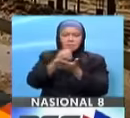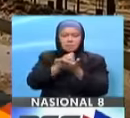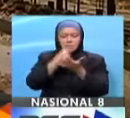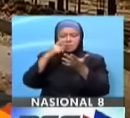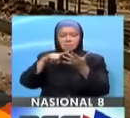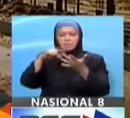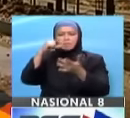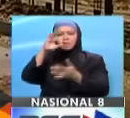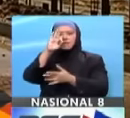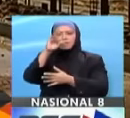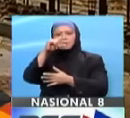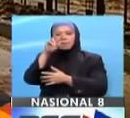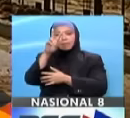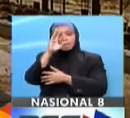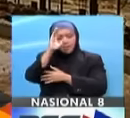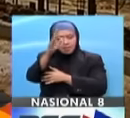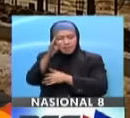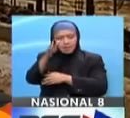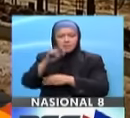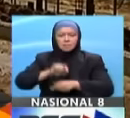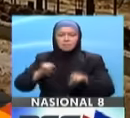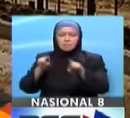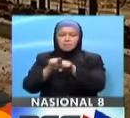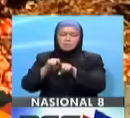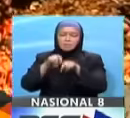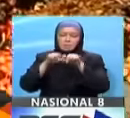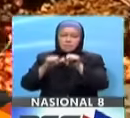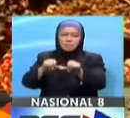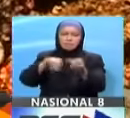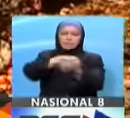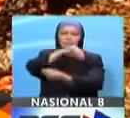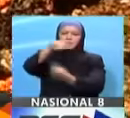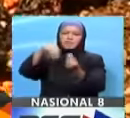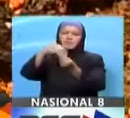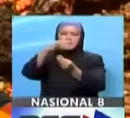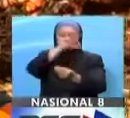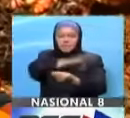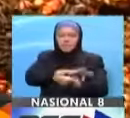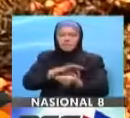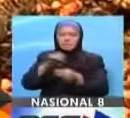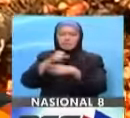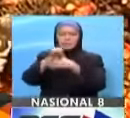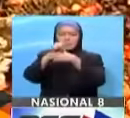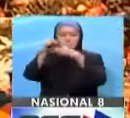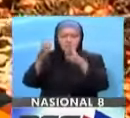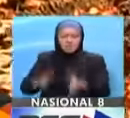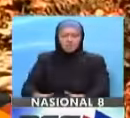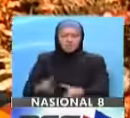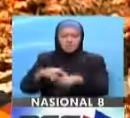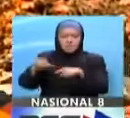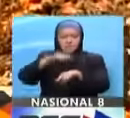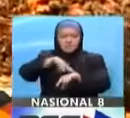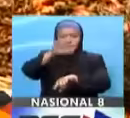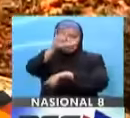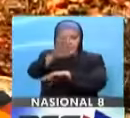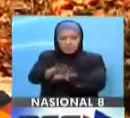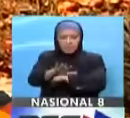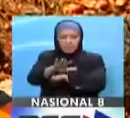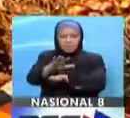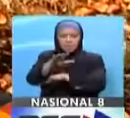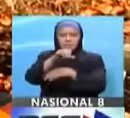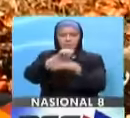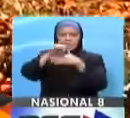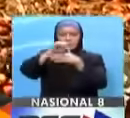operasi, FGV yakin ia akan terus memberi pulangan kepada pemegang saham. Pada 5 petang tadi, harga saham FGV susut 2